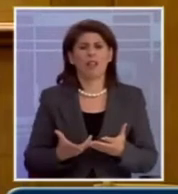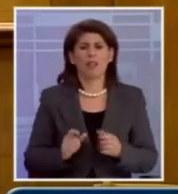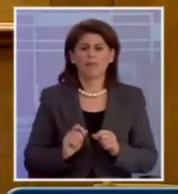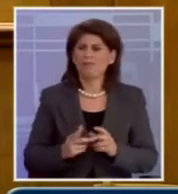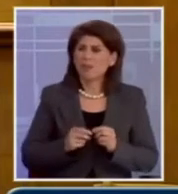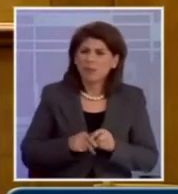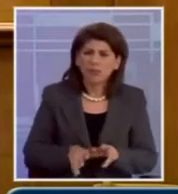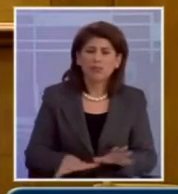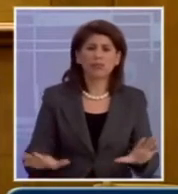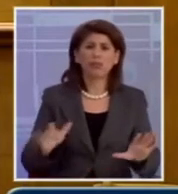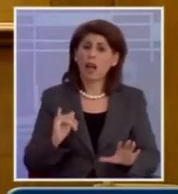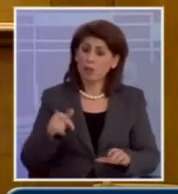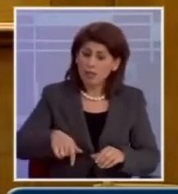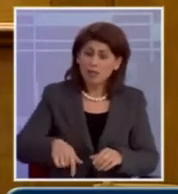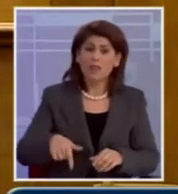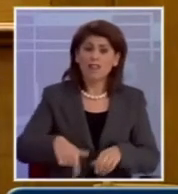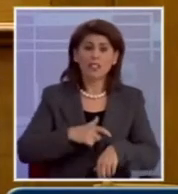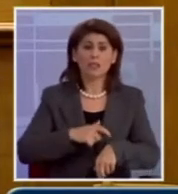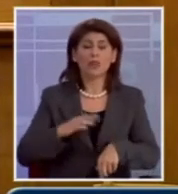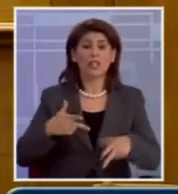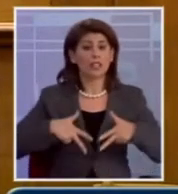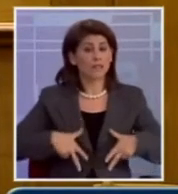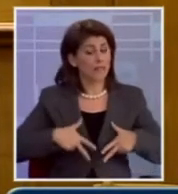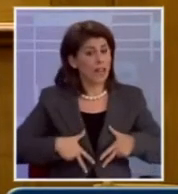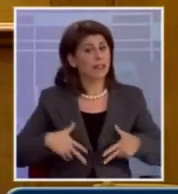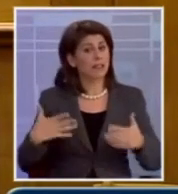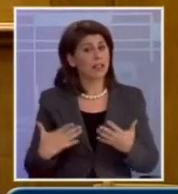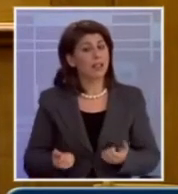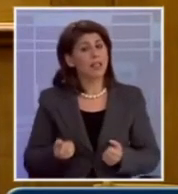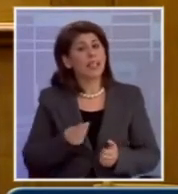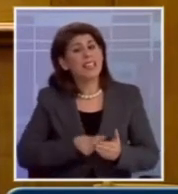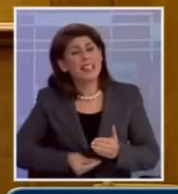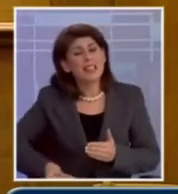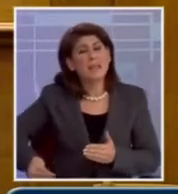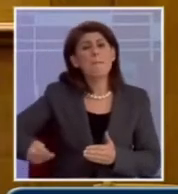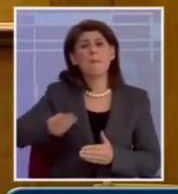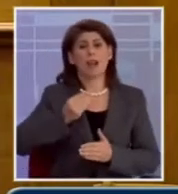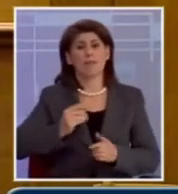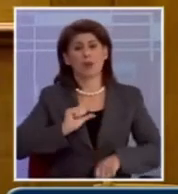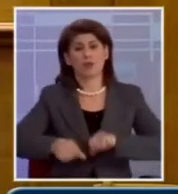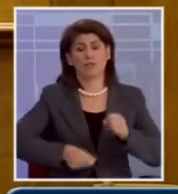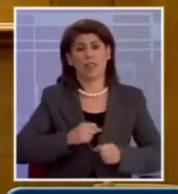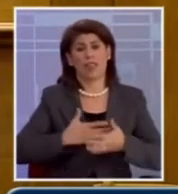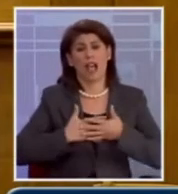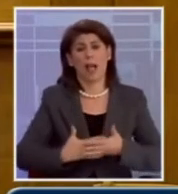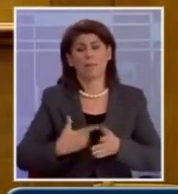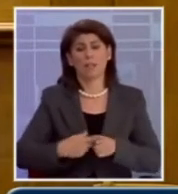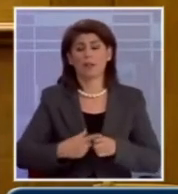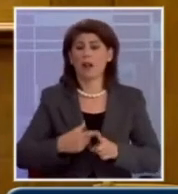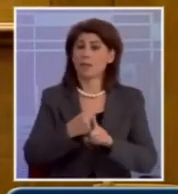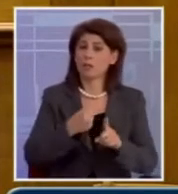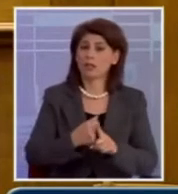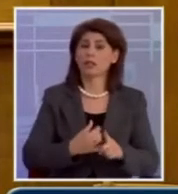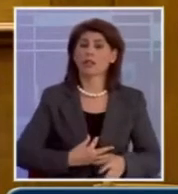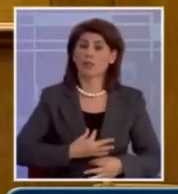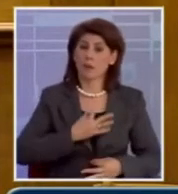στιγμές, όταν η κυβέρνηση καταβάλει μια υπερπατριωτική προσπάθεια να υπερασπιστεί την